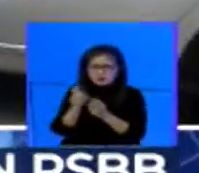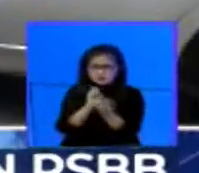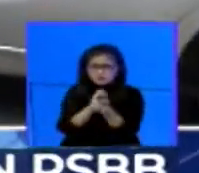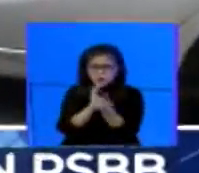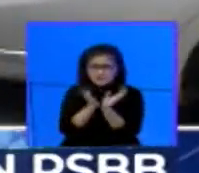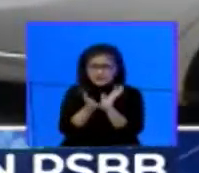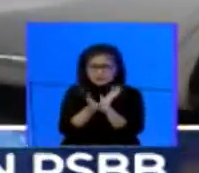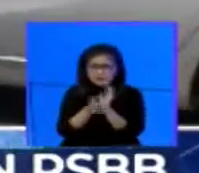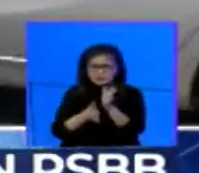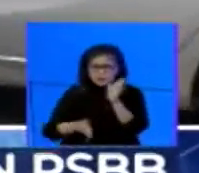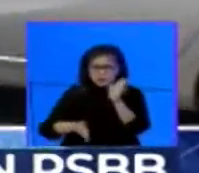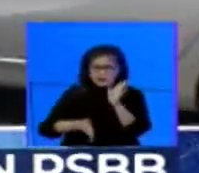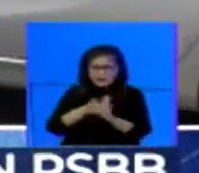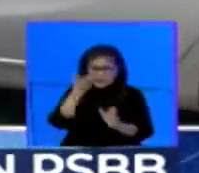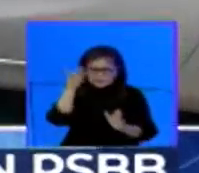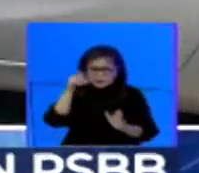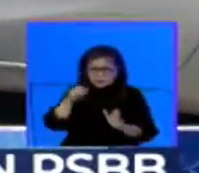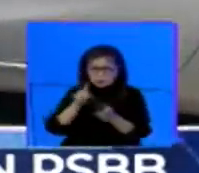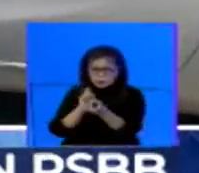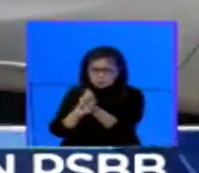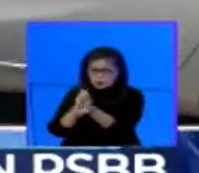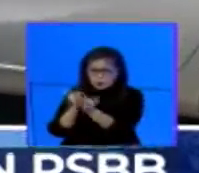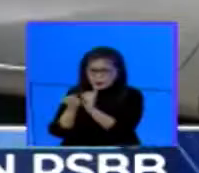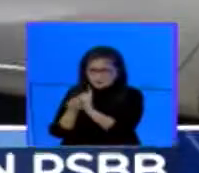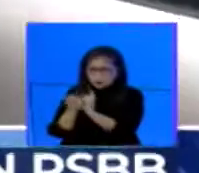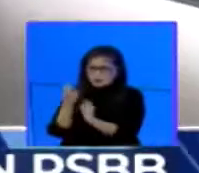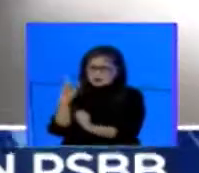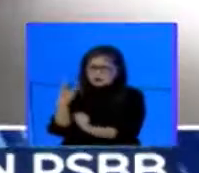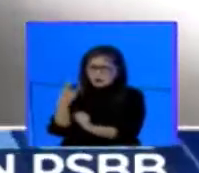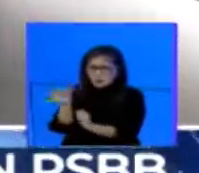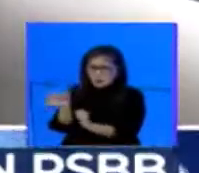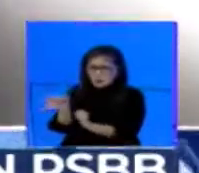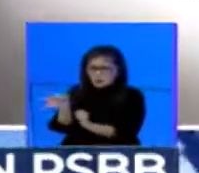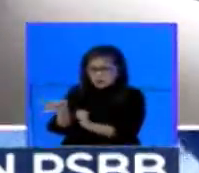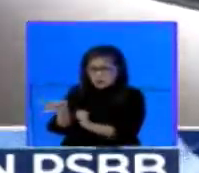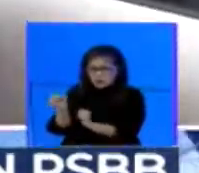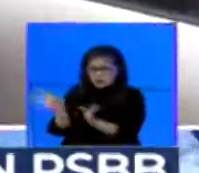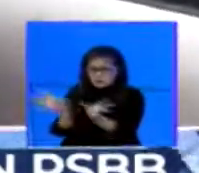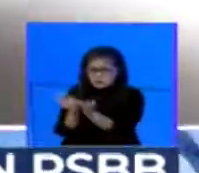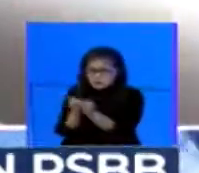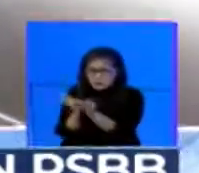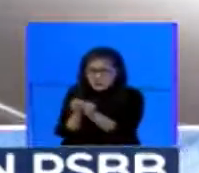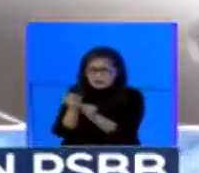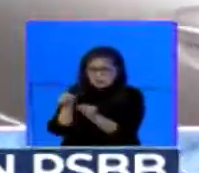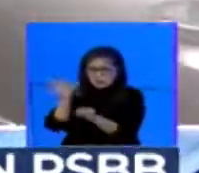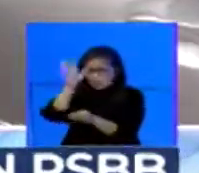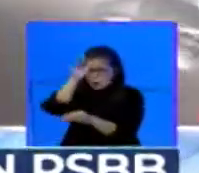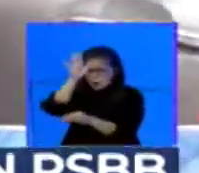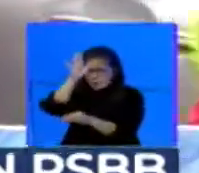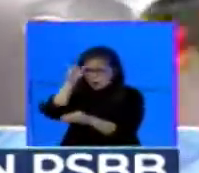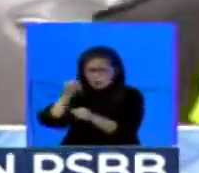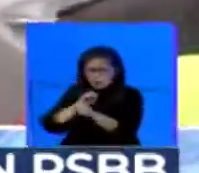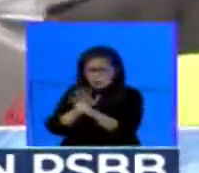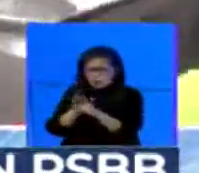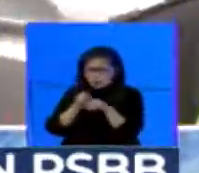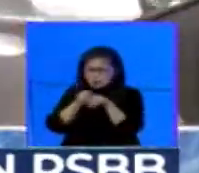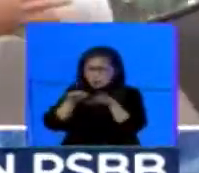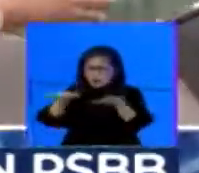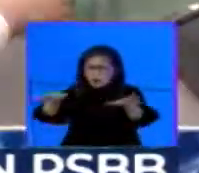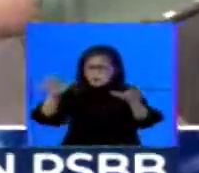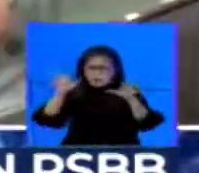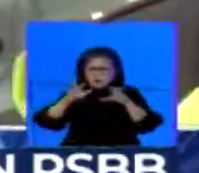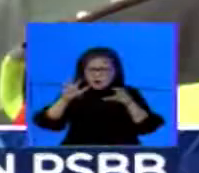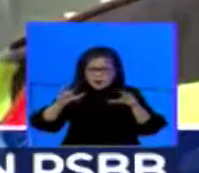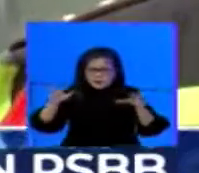Kabupaten Gresik menjadi tiga kota dan kabupaten penyumbang angka v12 tertinggi di Jawa Timur sehingga harapannya dengan PSG berjuang selama